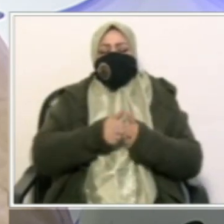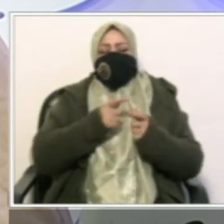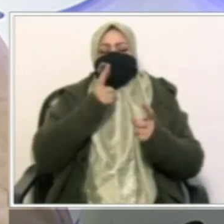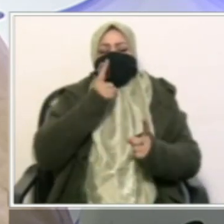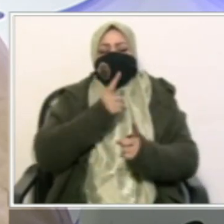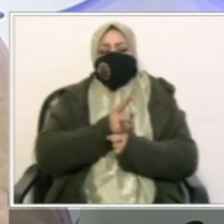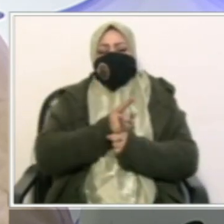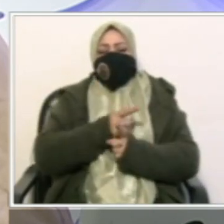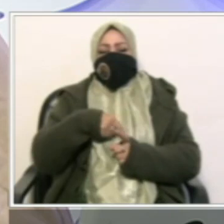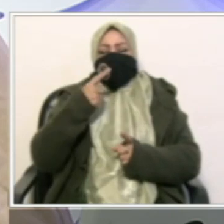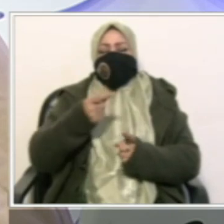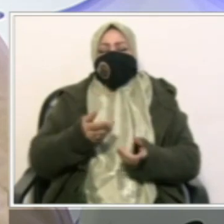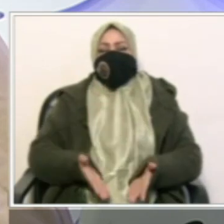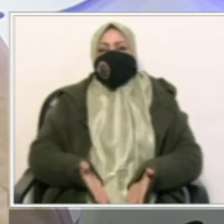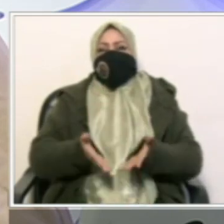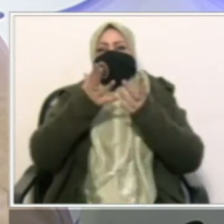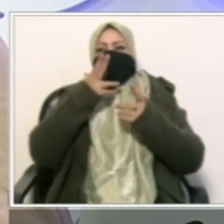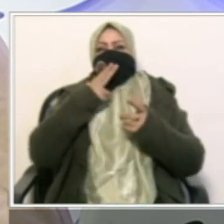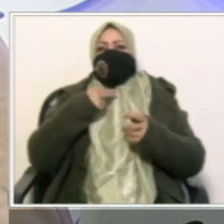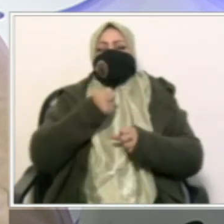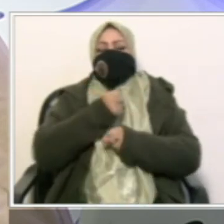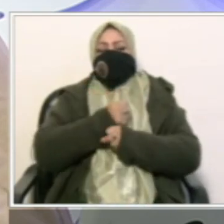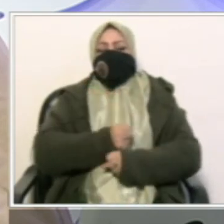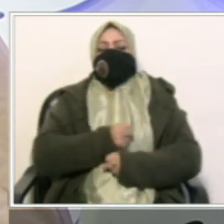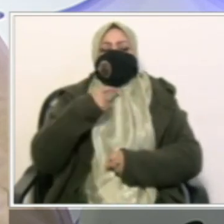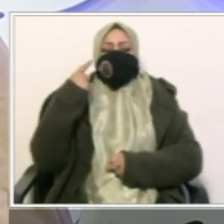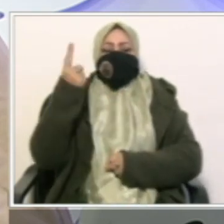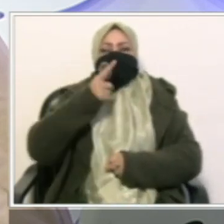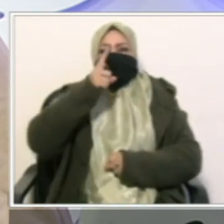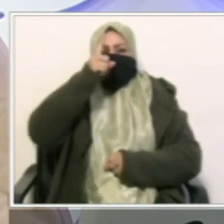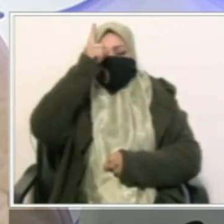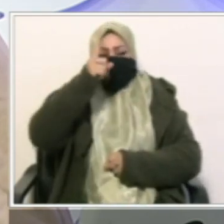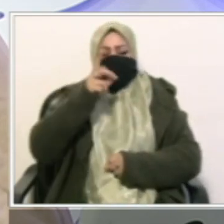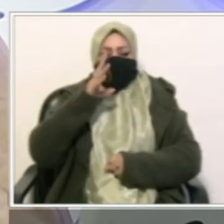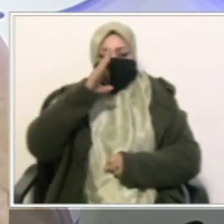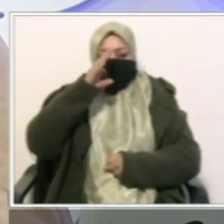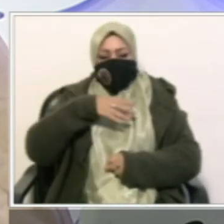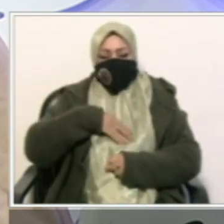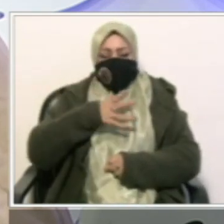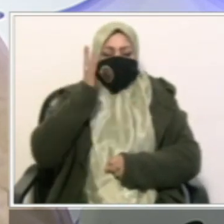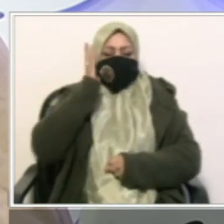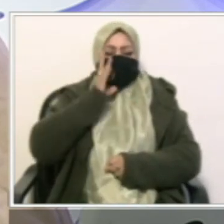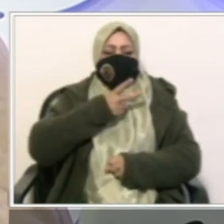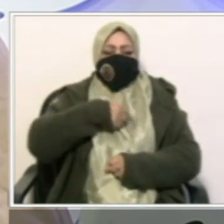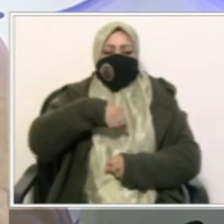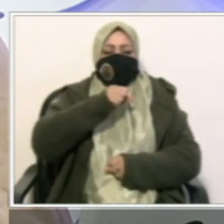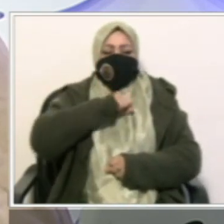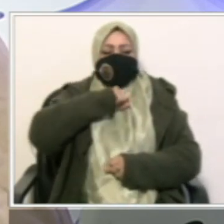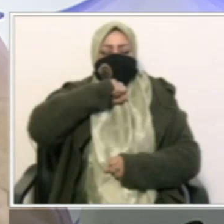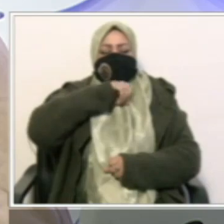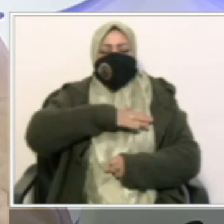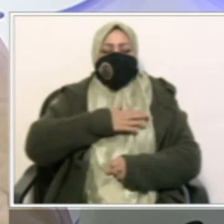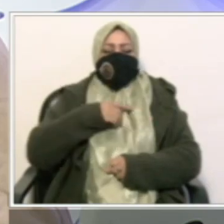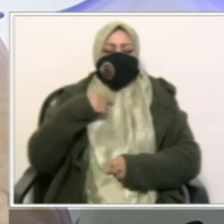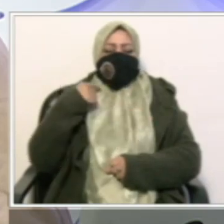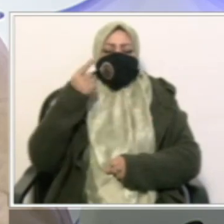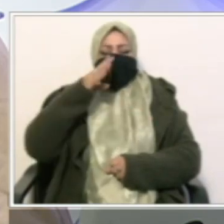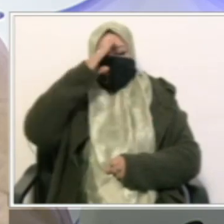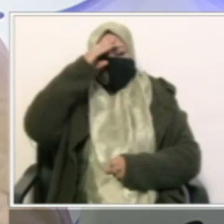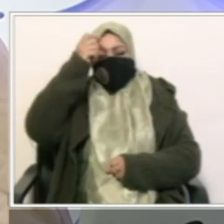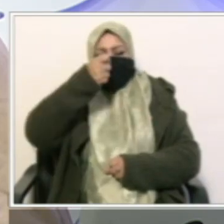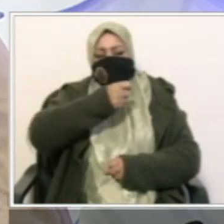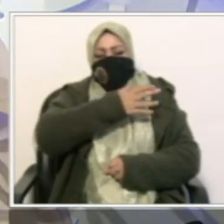تضيع ودائعه، والصلاة والسلام على نبينا محمد، والسلام عليكم ورحمة الله وبركاته.